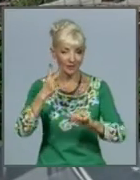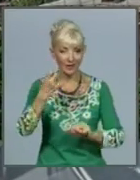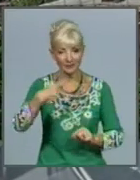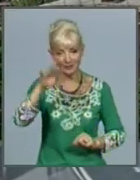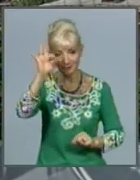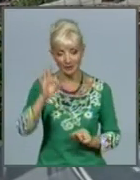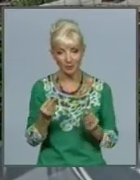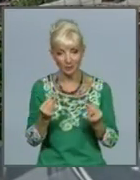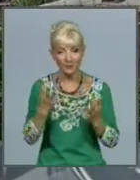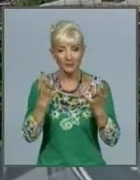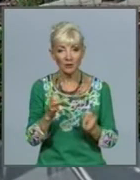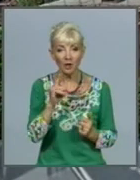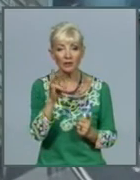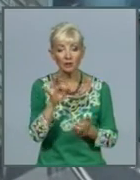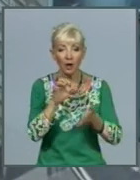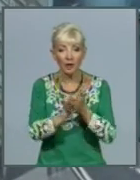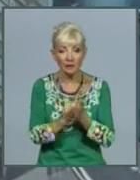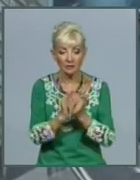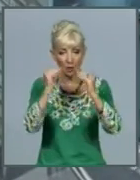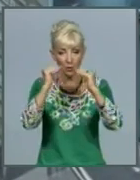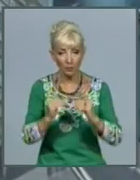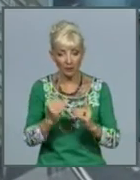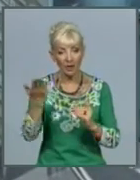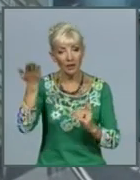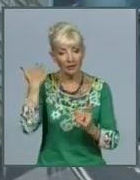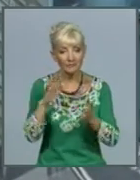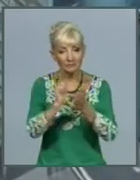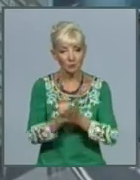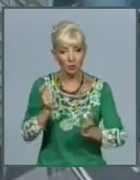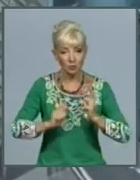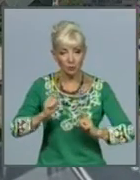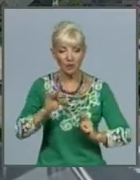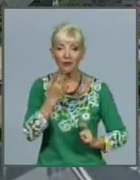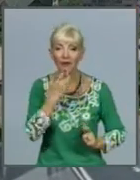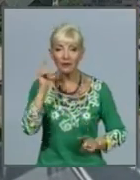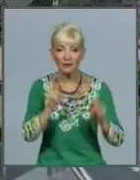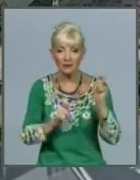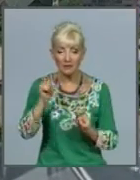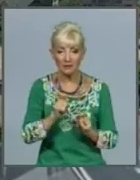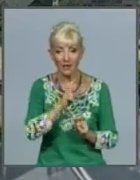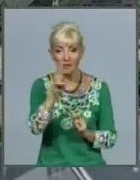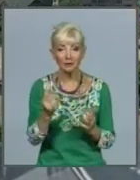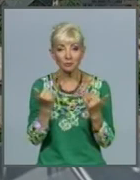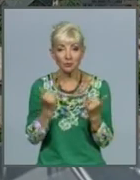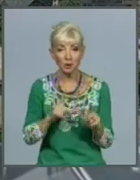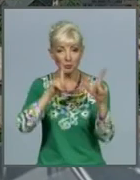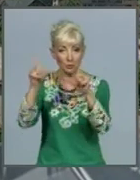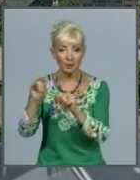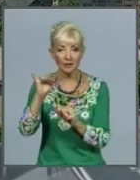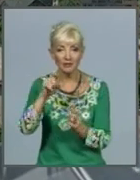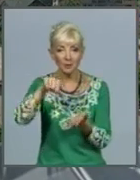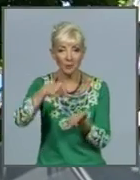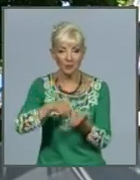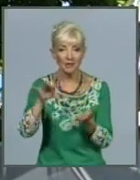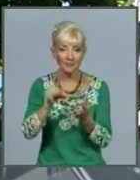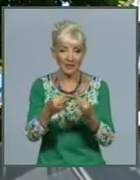оренди впав, бо часто снимали квартиры студенты та иноземцы, котрі якраз зараз поїхали з міста та звільнили житло. Також